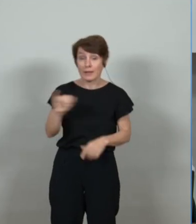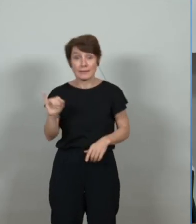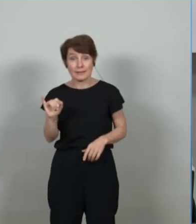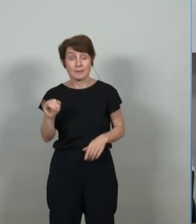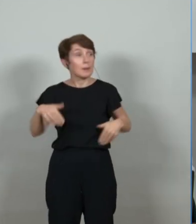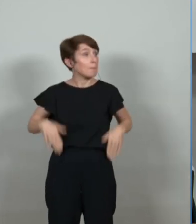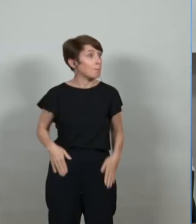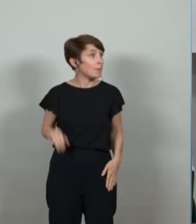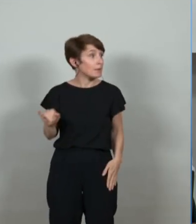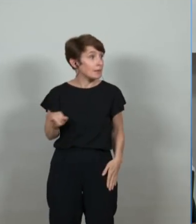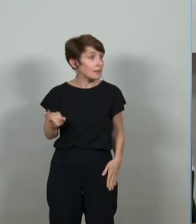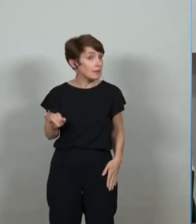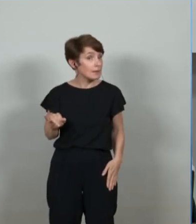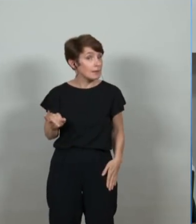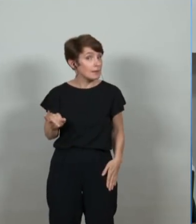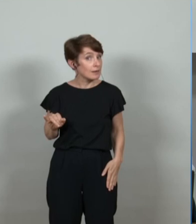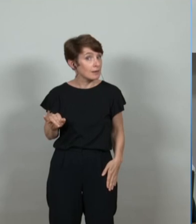qui s'abstient NR